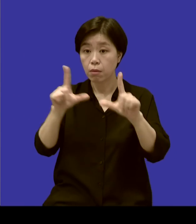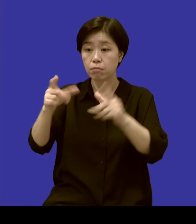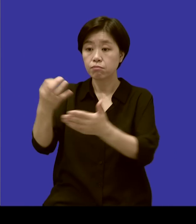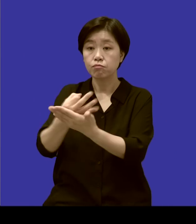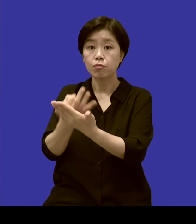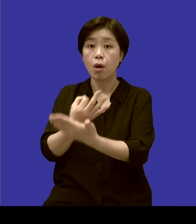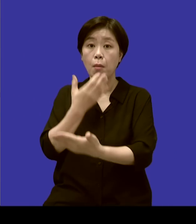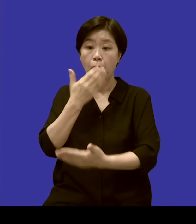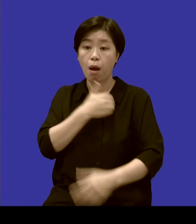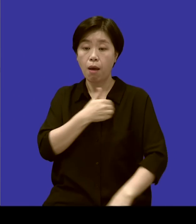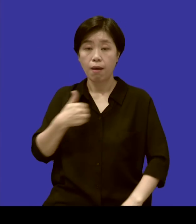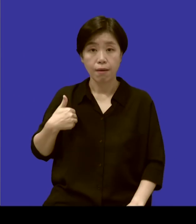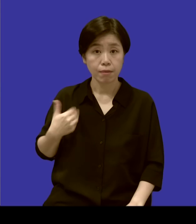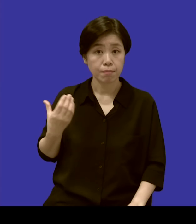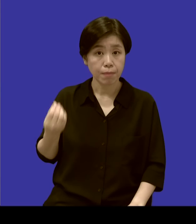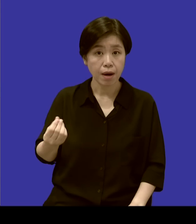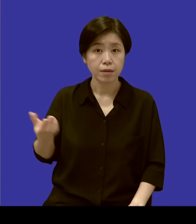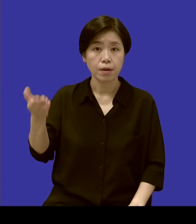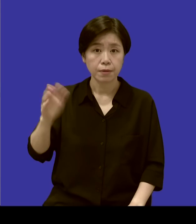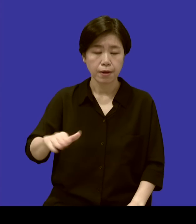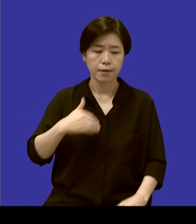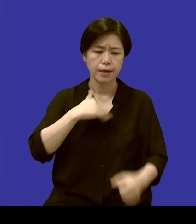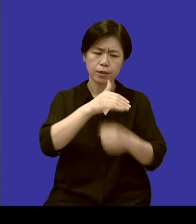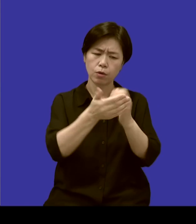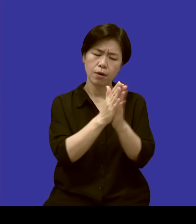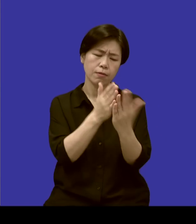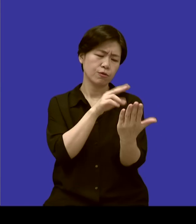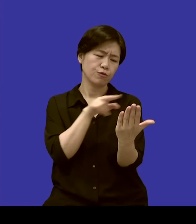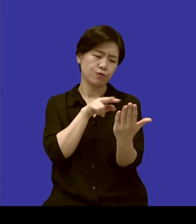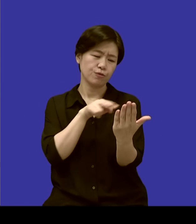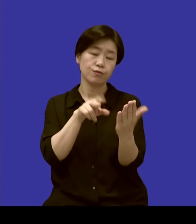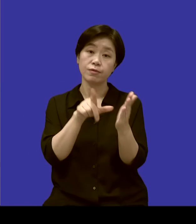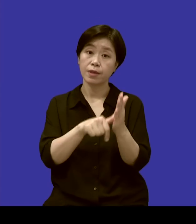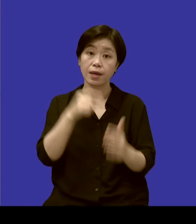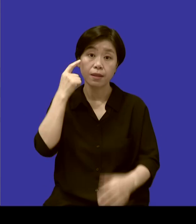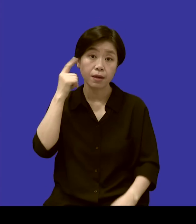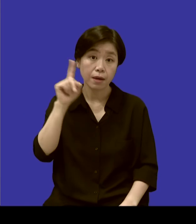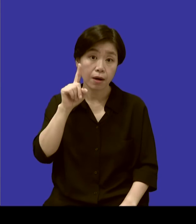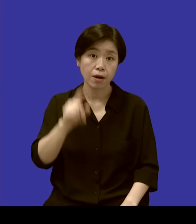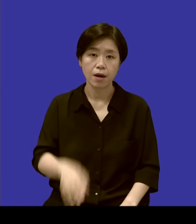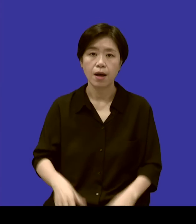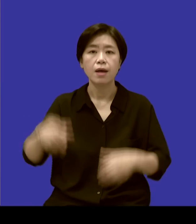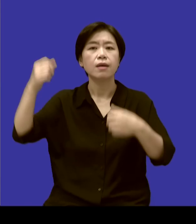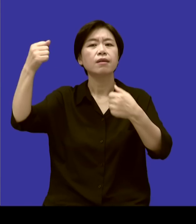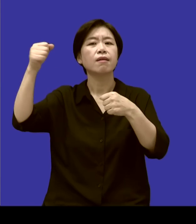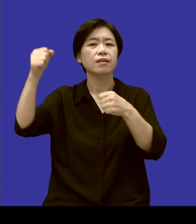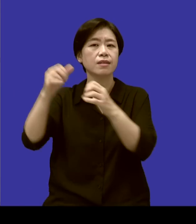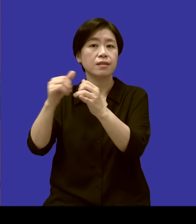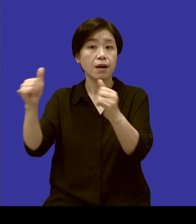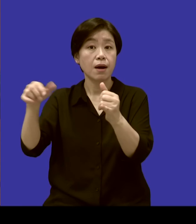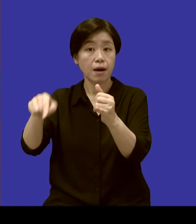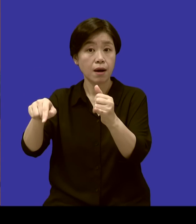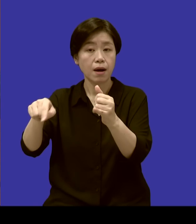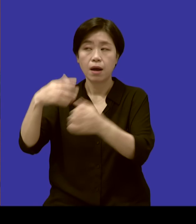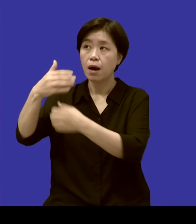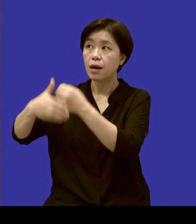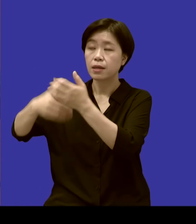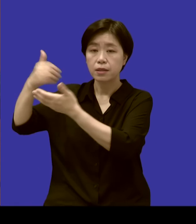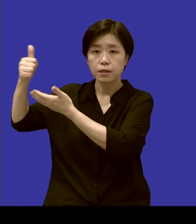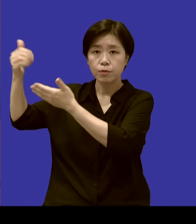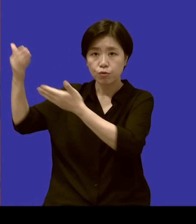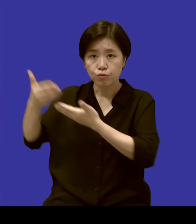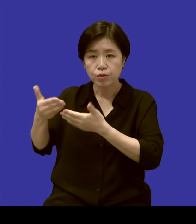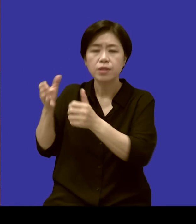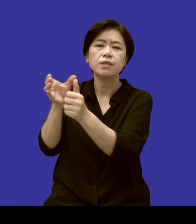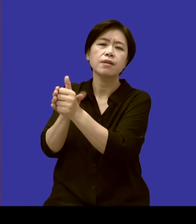살았는데 가만히 내가 성경을 읽고 훈련을 받다 보니까 이 연기자의 삶은 나의 사명이구나. 네. 사명이라는